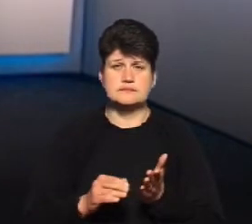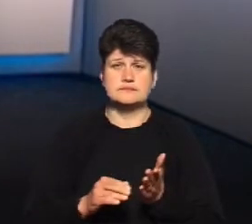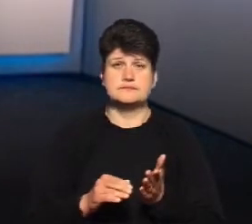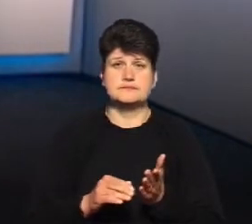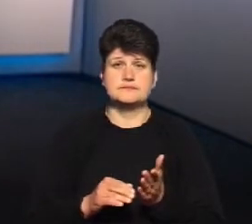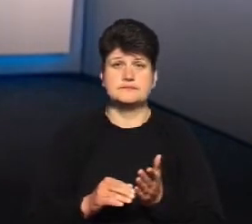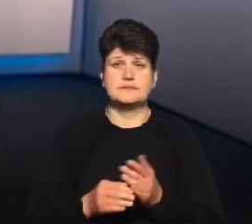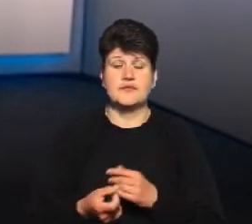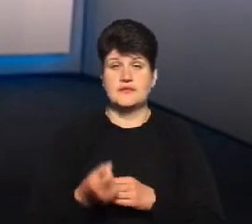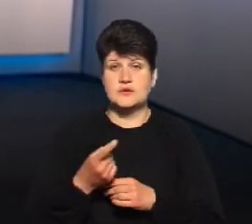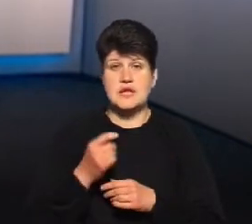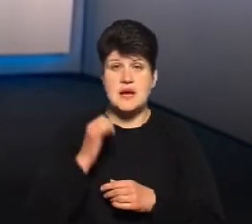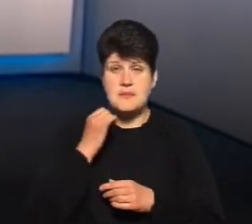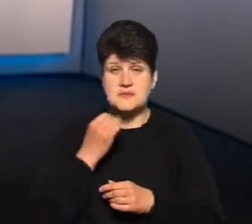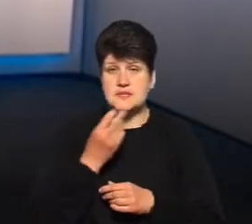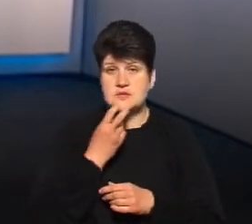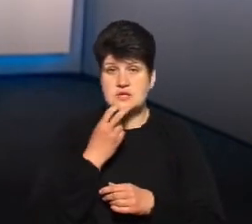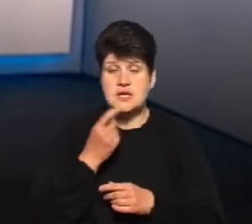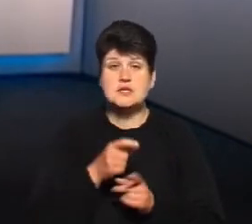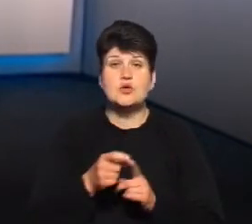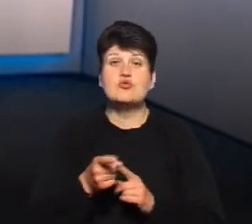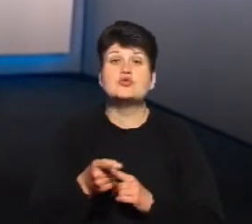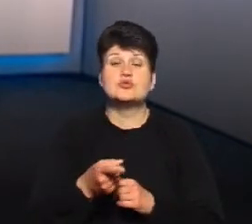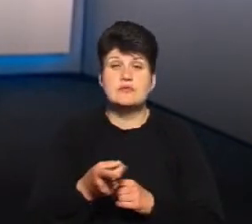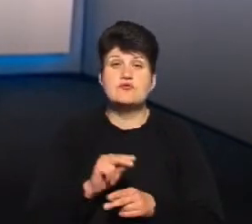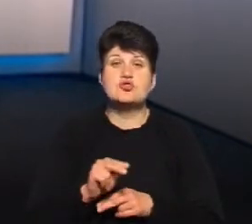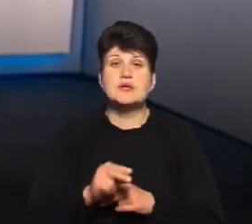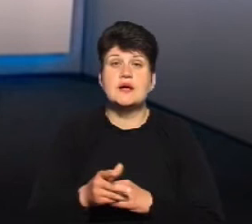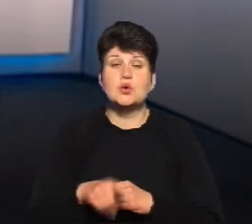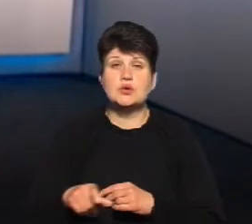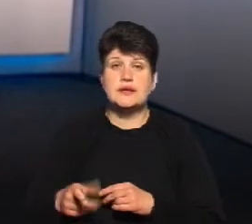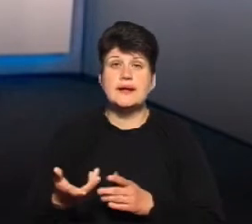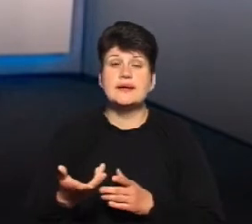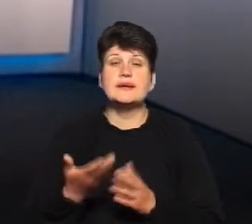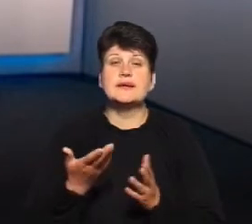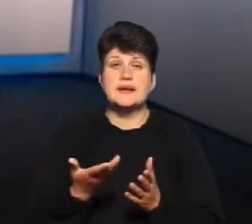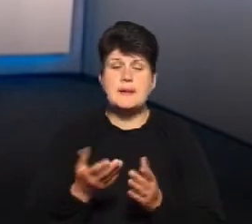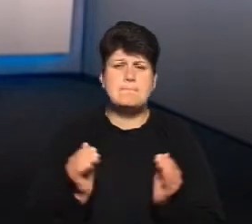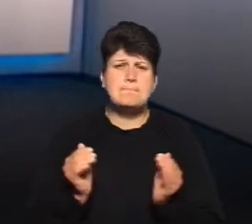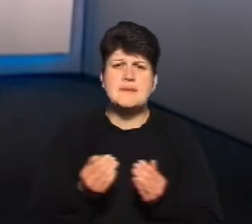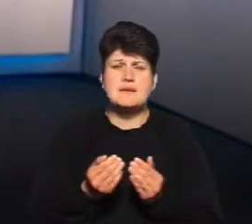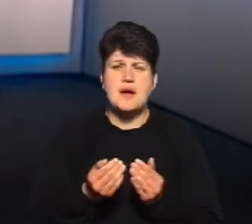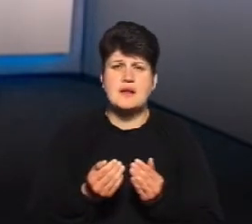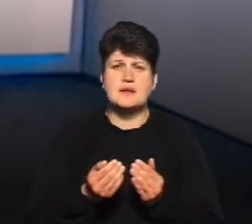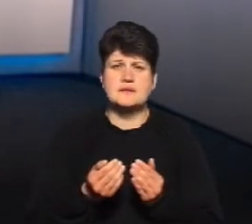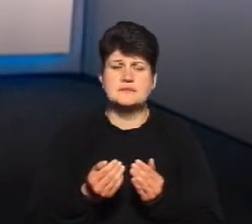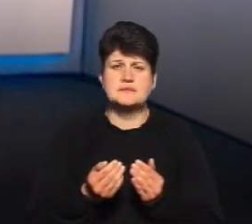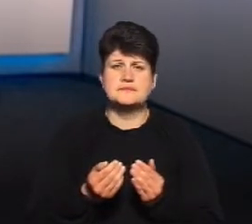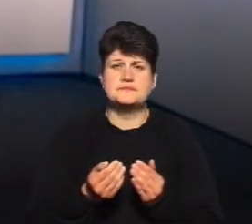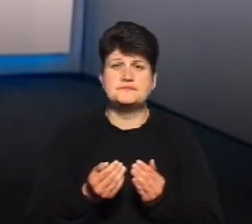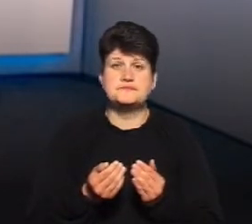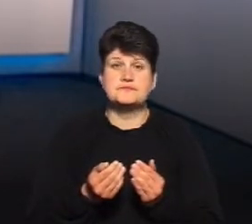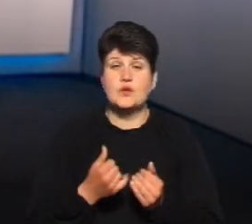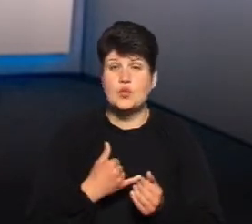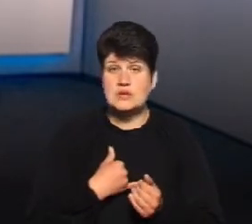виявилося. Що ви вчите взагалі от людей? Який мінімальний набір навичок от користуватися телефоном, комп'ютером? Так, в нас зараз